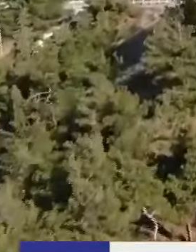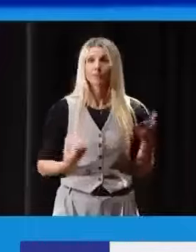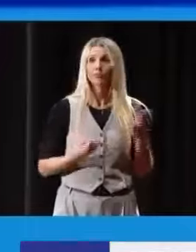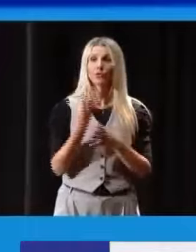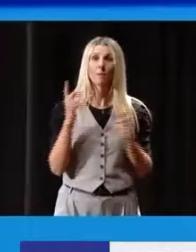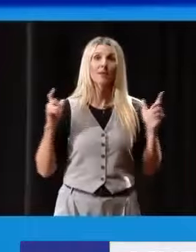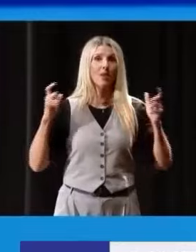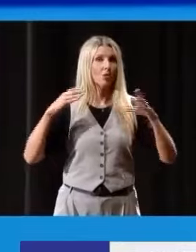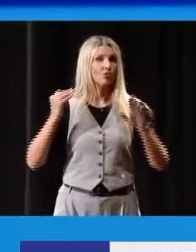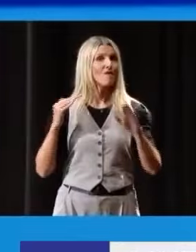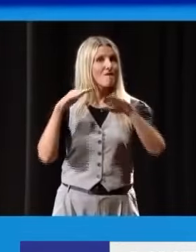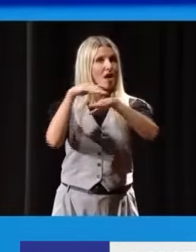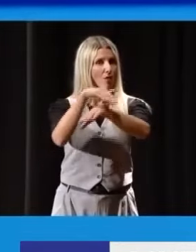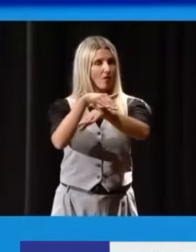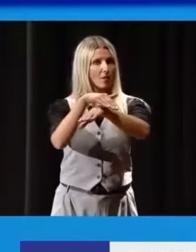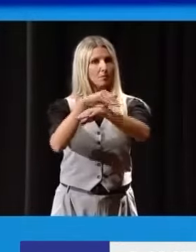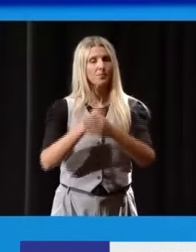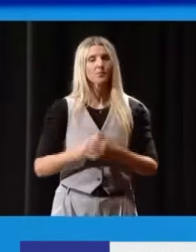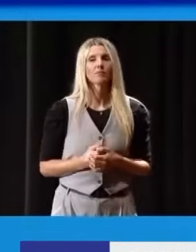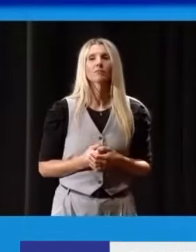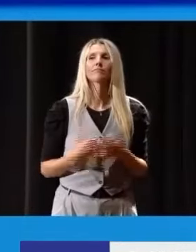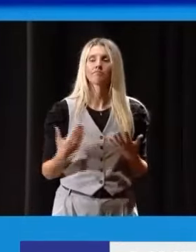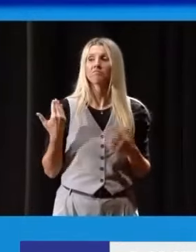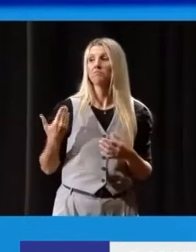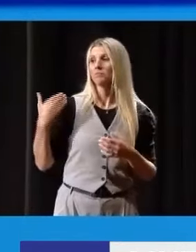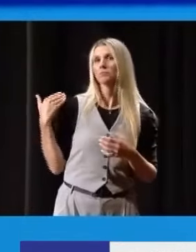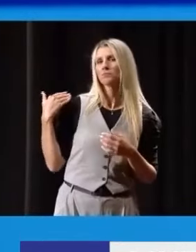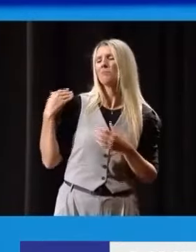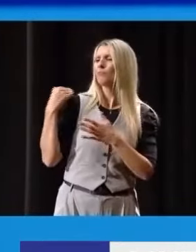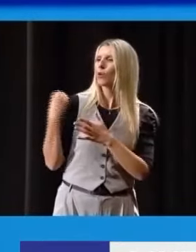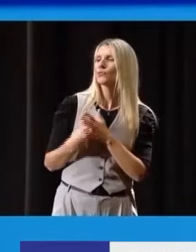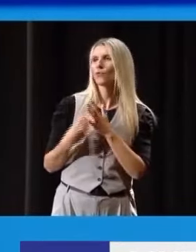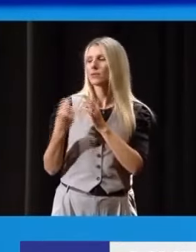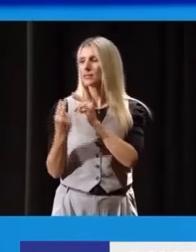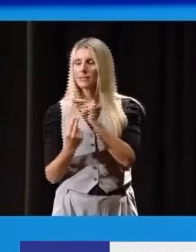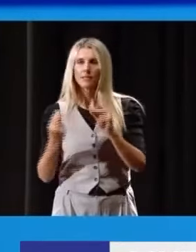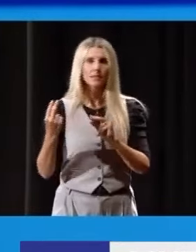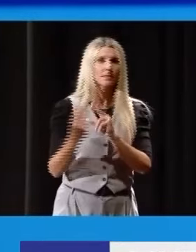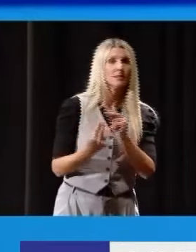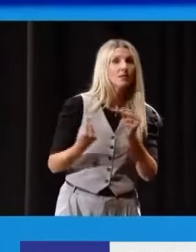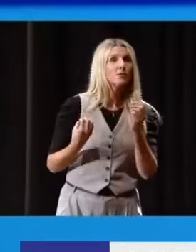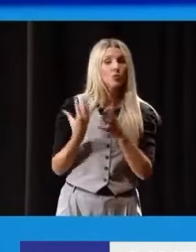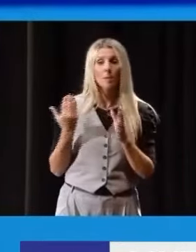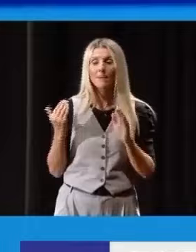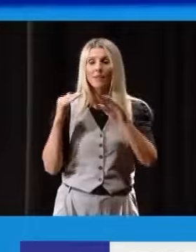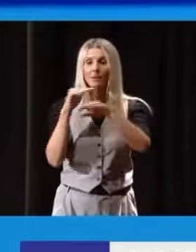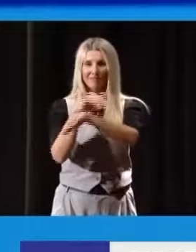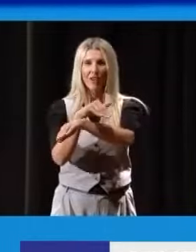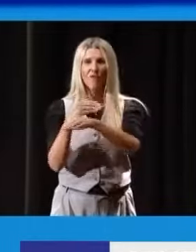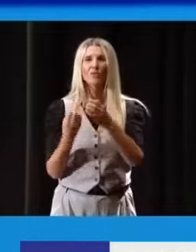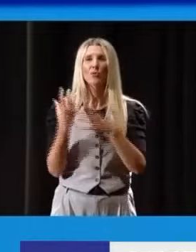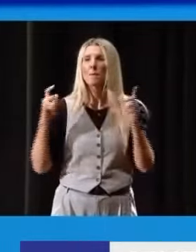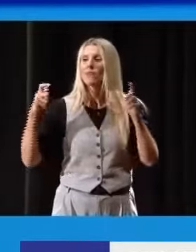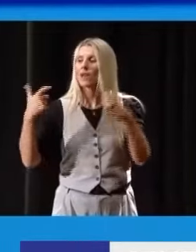flyover. Ένα έργο το οποίο είχαμε συζητήσει πολλές φορές ότι προκαλούσε μια σχετική